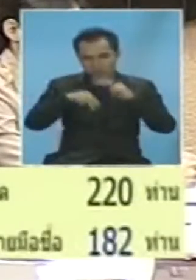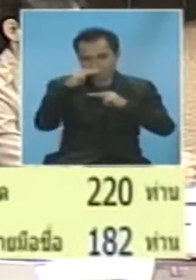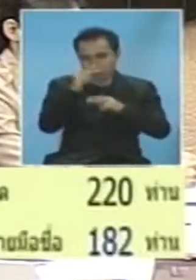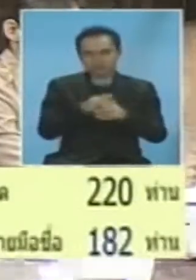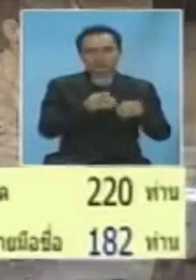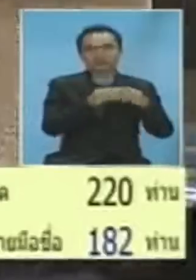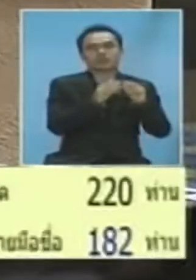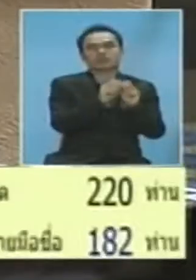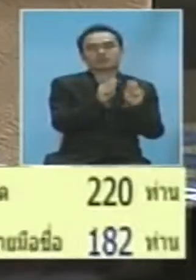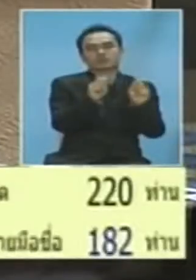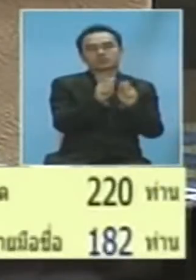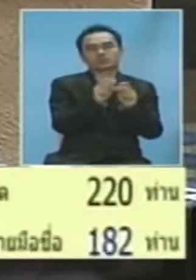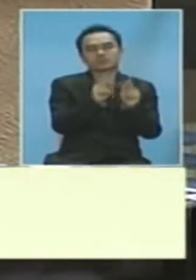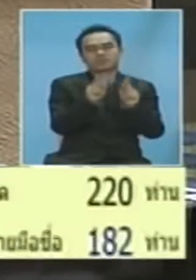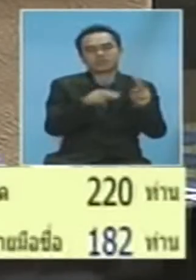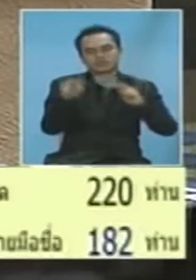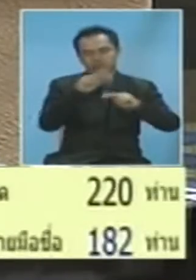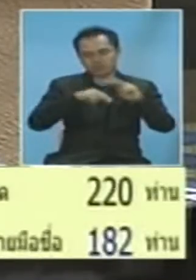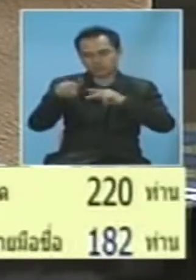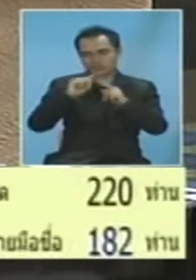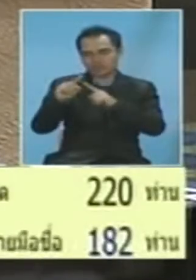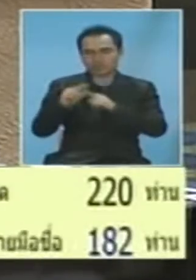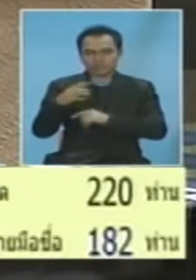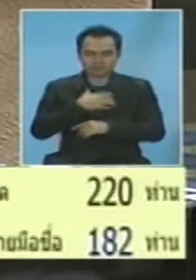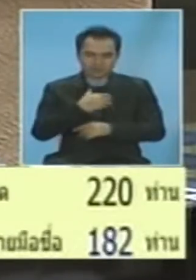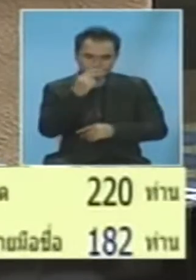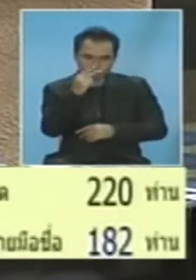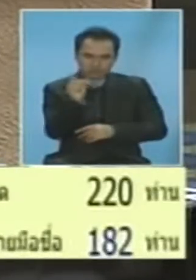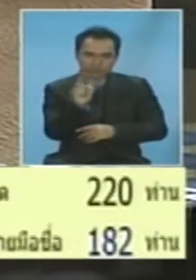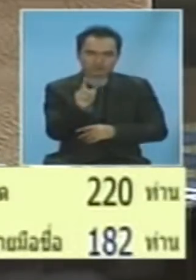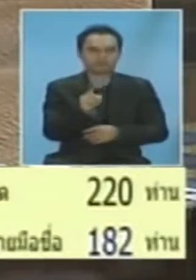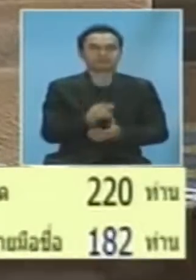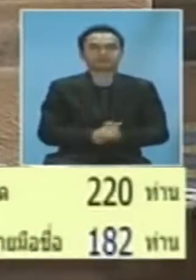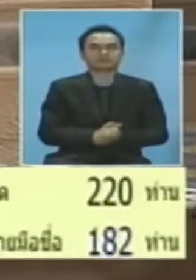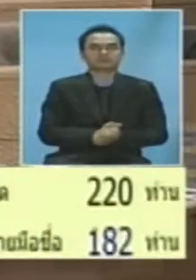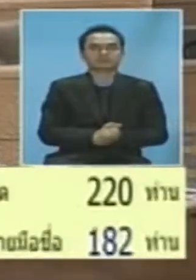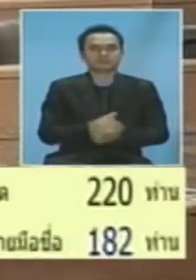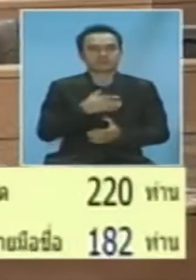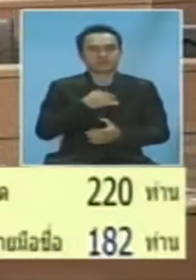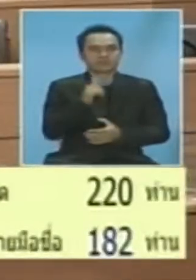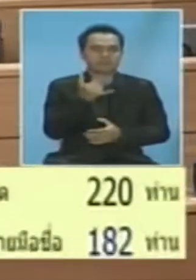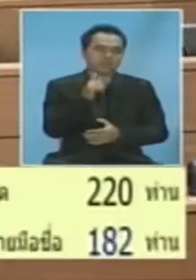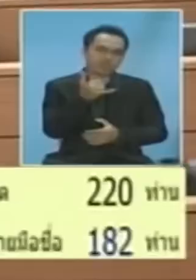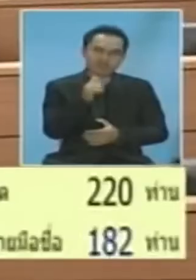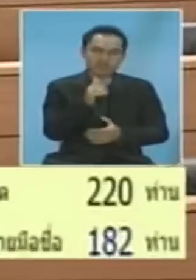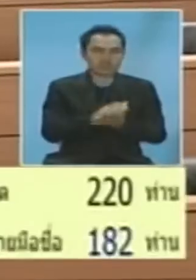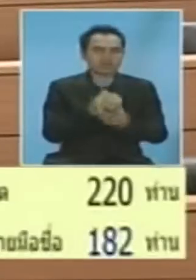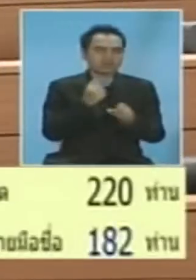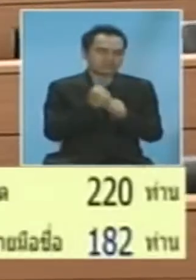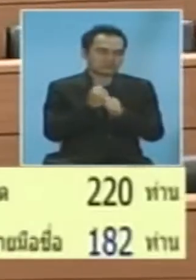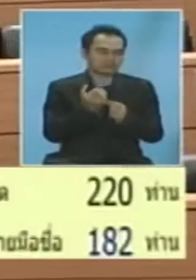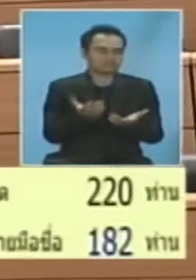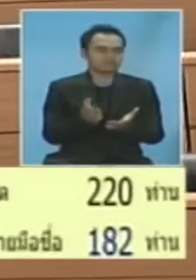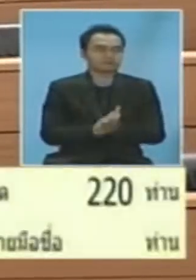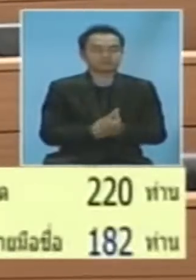รมการเพื่อตรวจสอบเหล่านั้นก็เป็นเพียงเครื่องบังหน้าและแสดงว่า